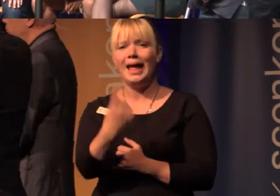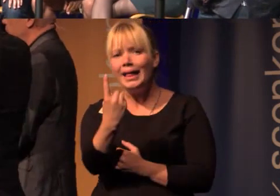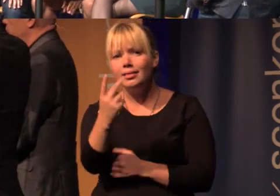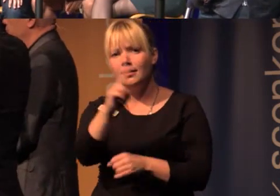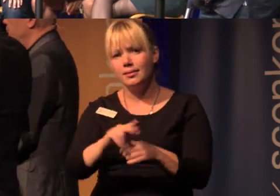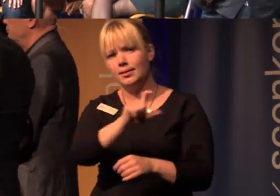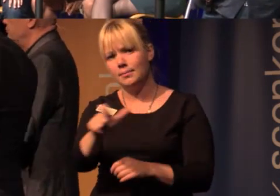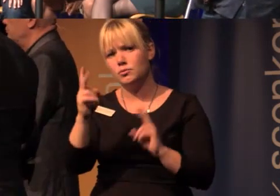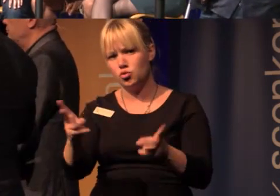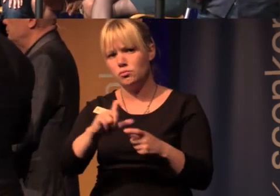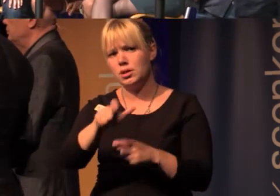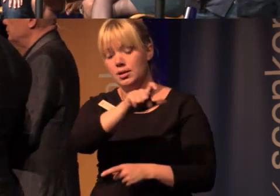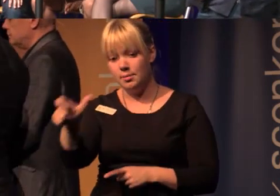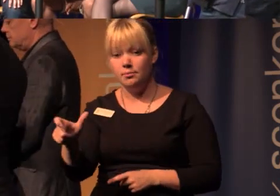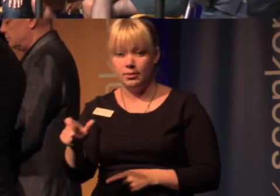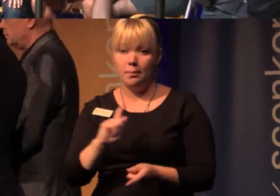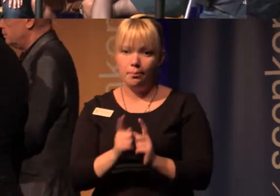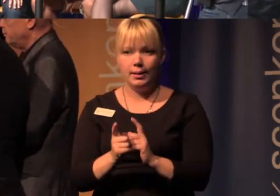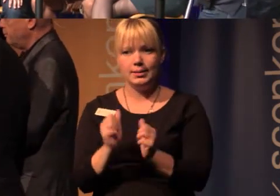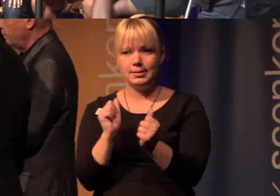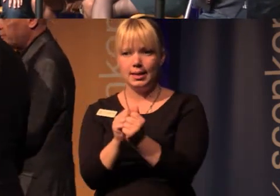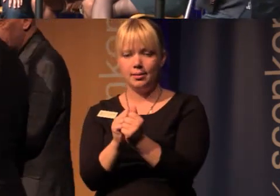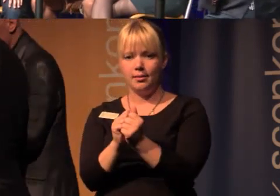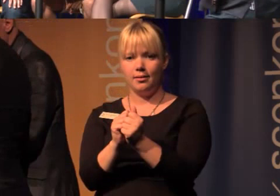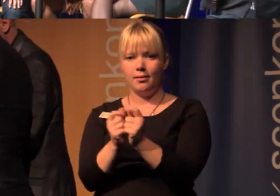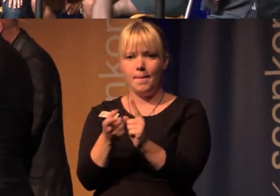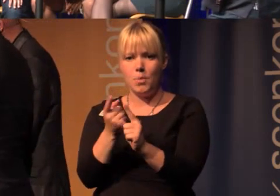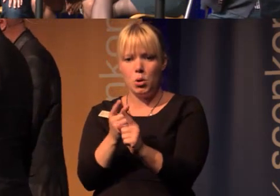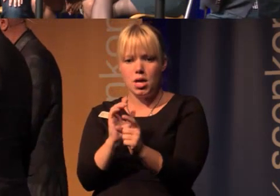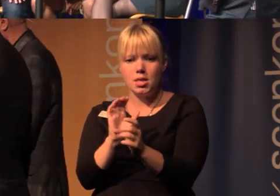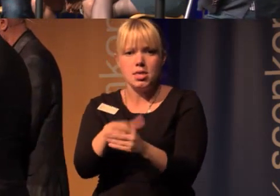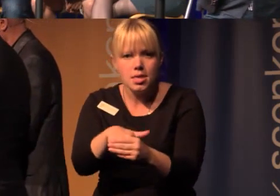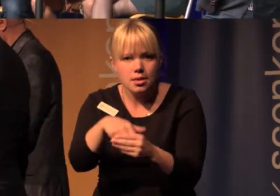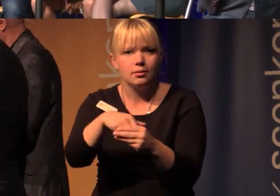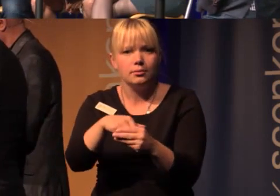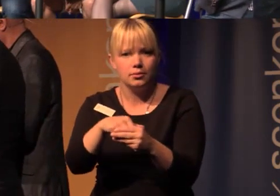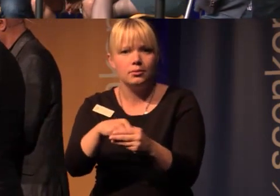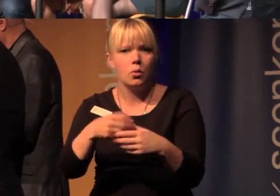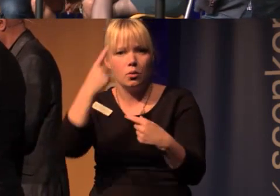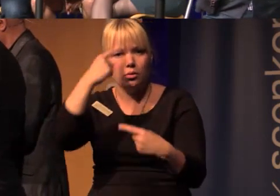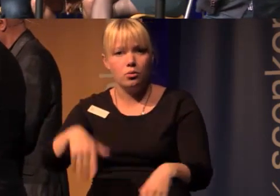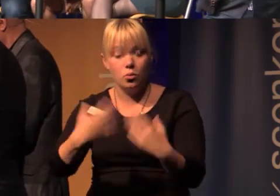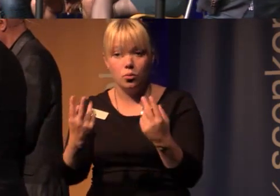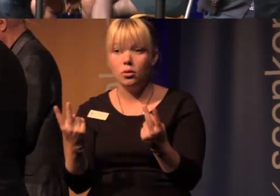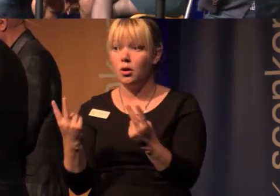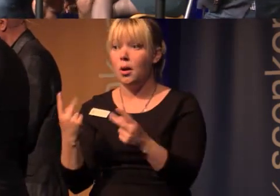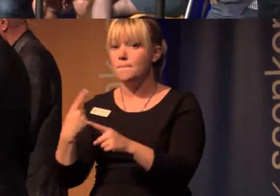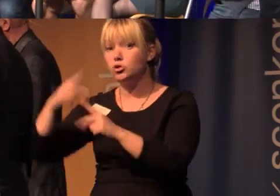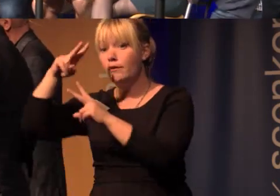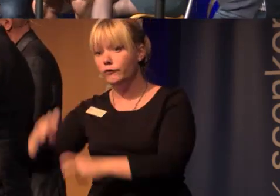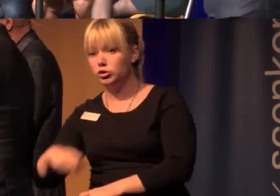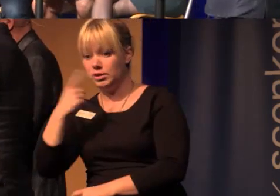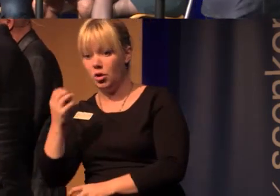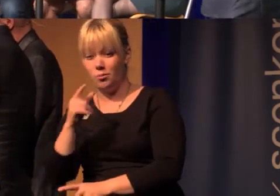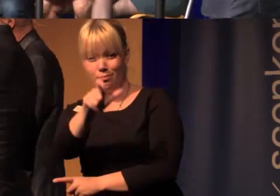Dels för att det är en väg in i kulturutövande som vi tycker är viktigt, men också för att forskningen visar att den som sysslar med skapande verksamhet, med musik eller